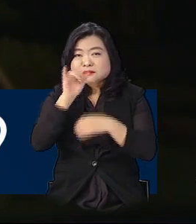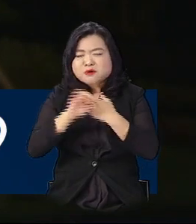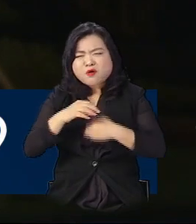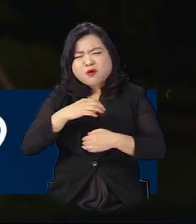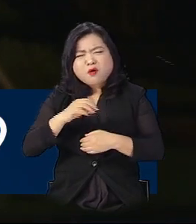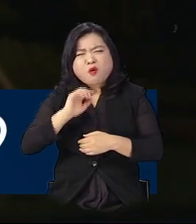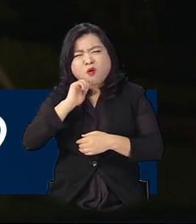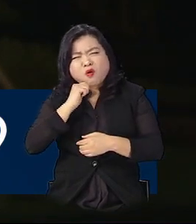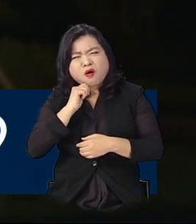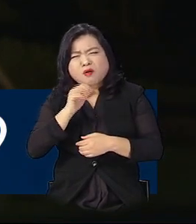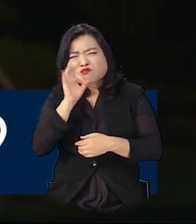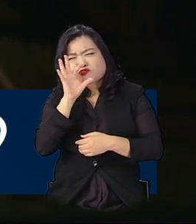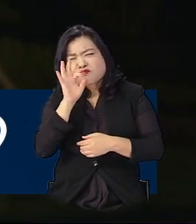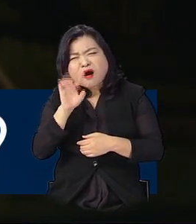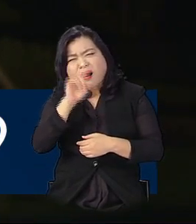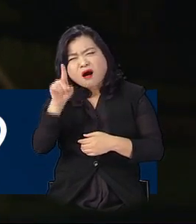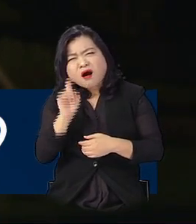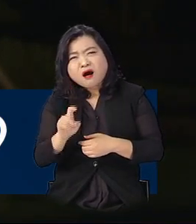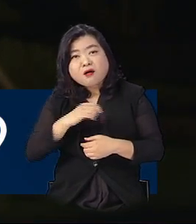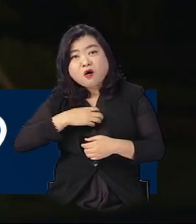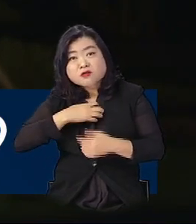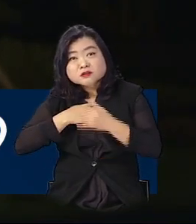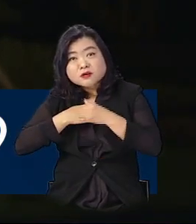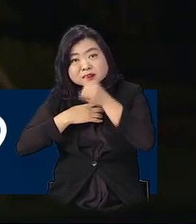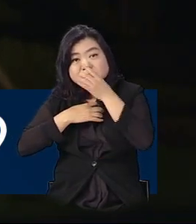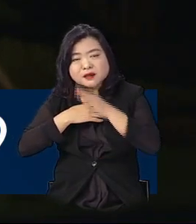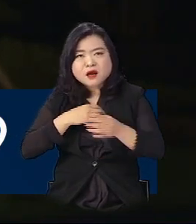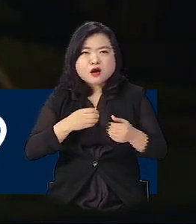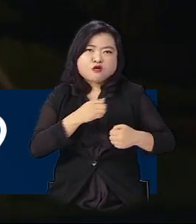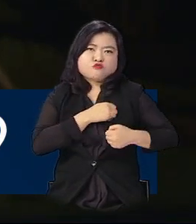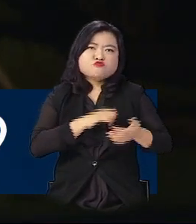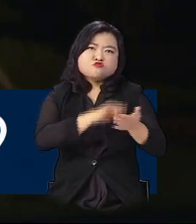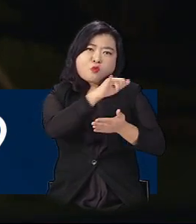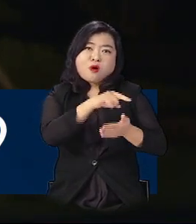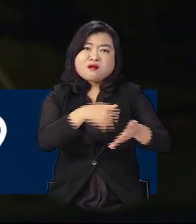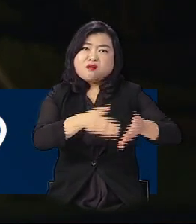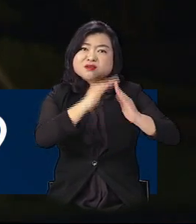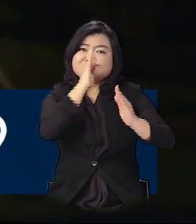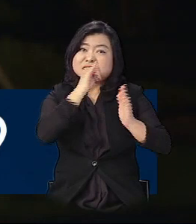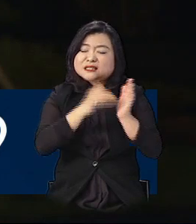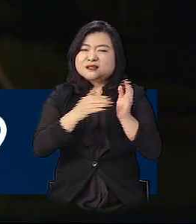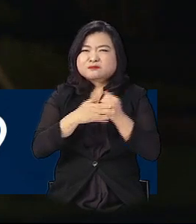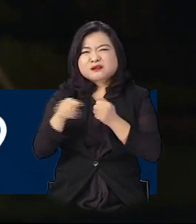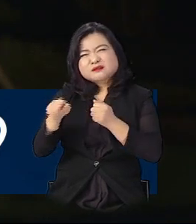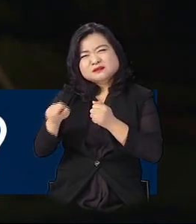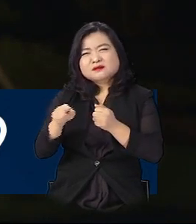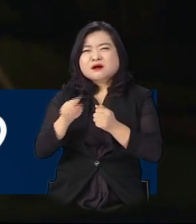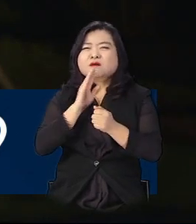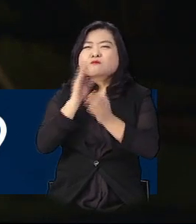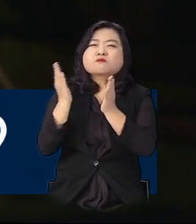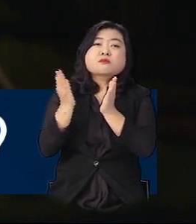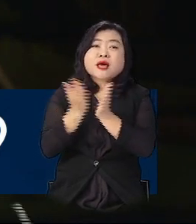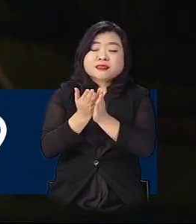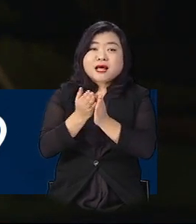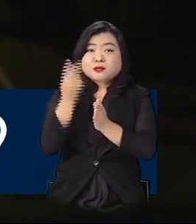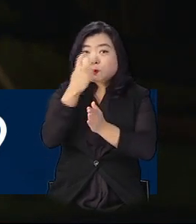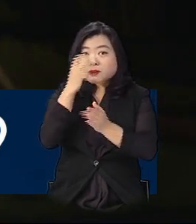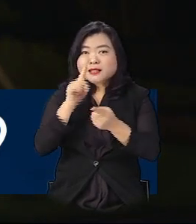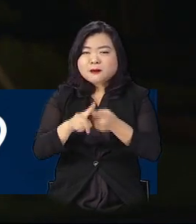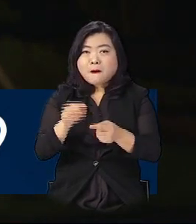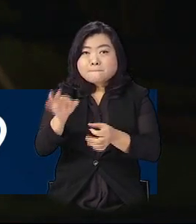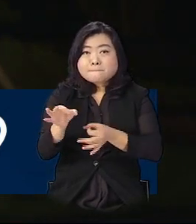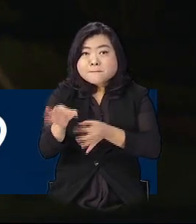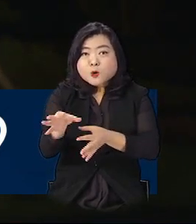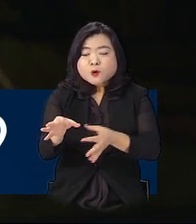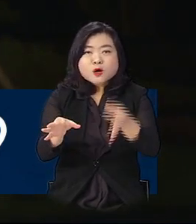걱정들을 하시는데, 이 군공항 이미 건설되어 있기 때문에 예타라는 것은 비용 대 효과거든요. 비용